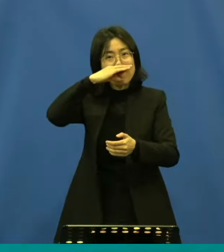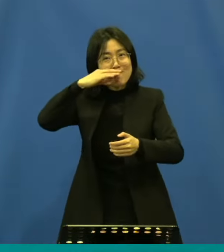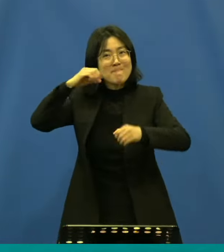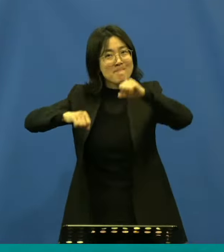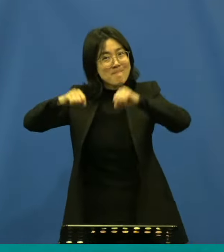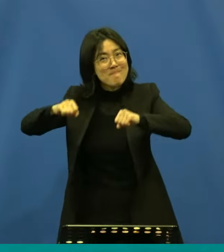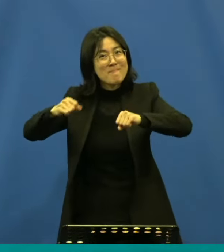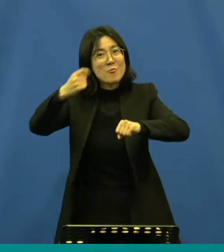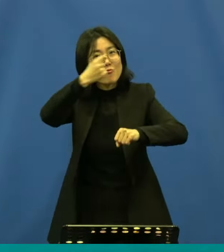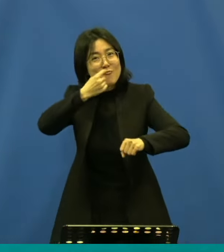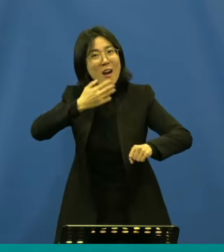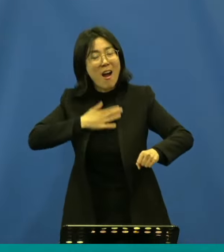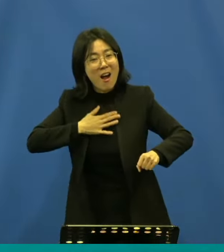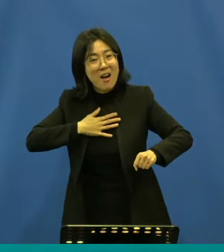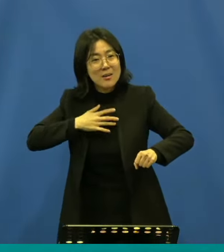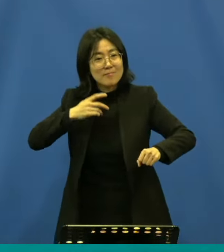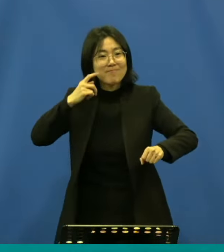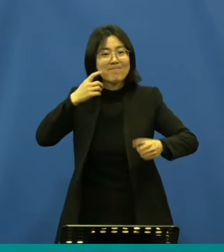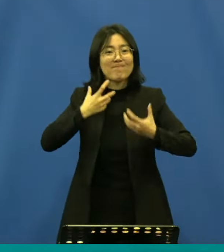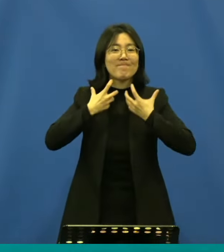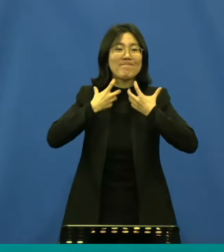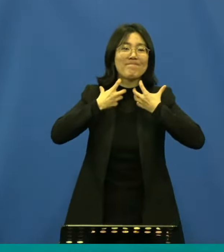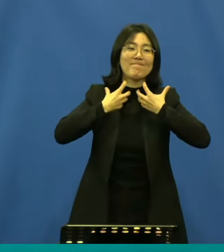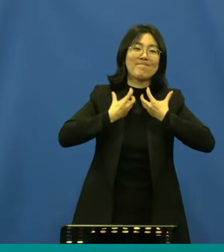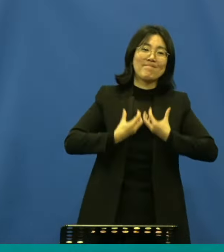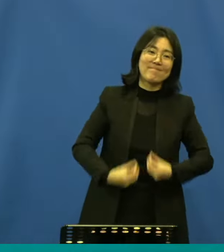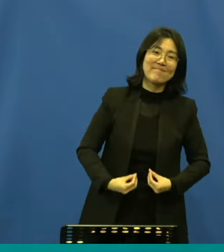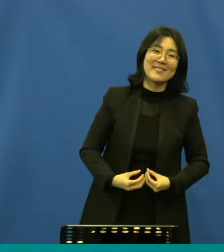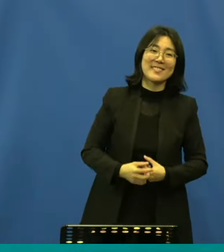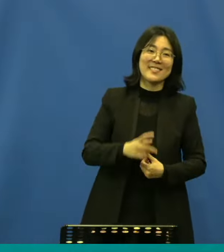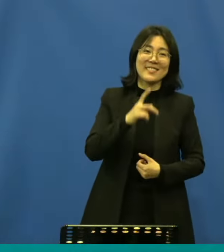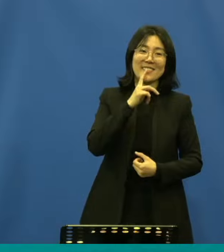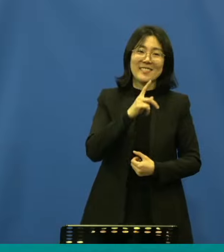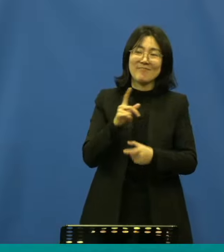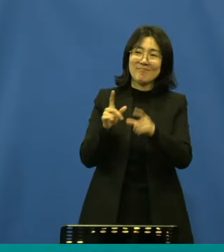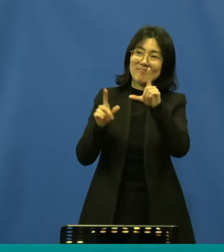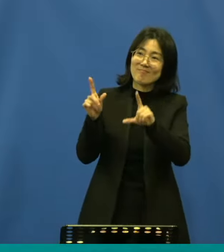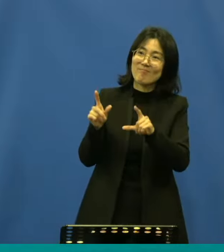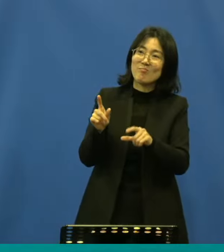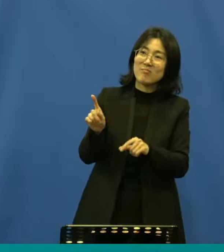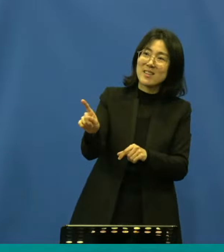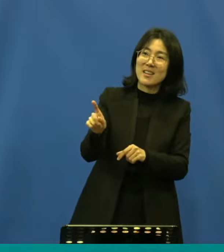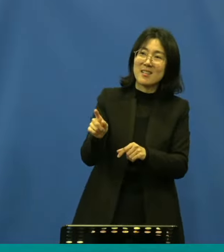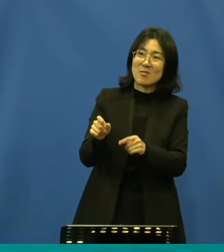못 미치는 모습을 하면 이 초신자가 낙심이 되는 거예요.